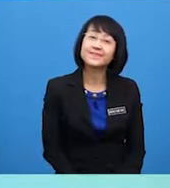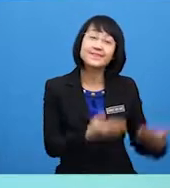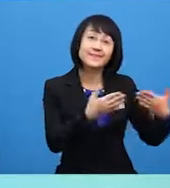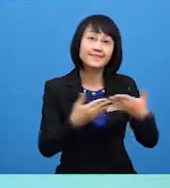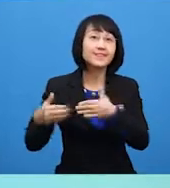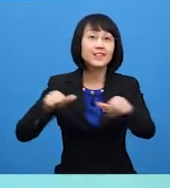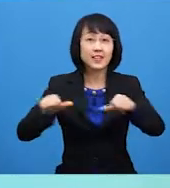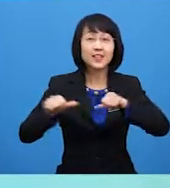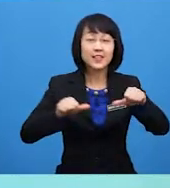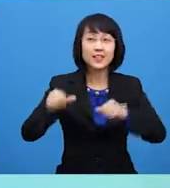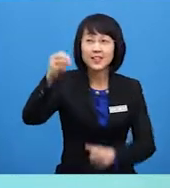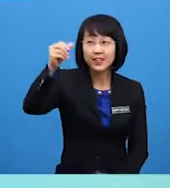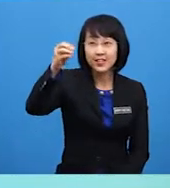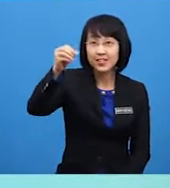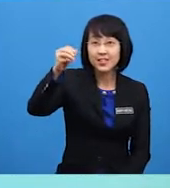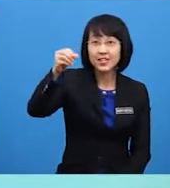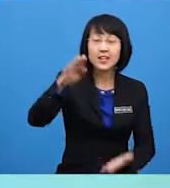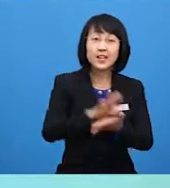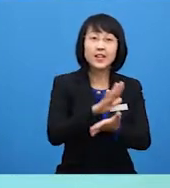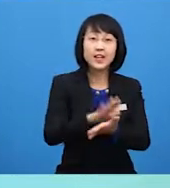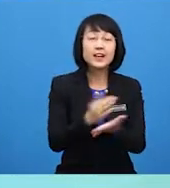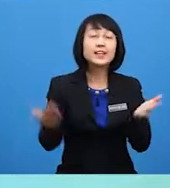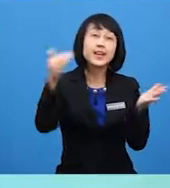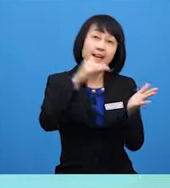Teruskan aktiviti menggentil kertas